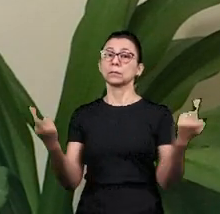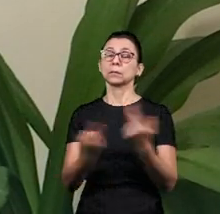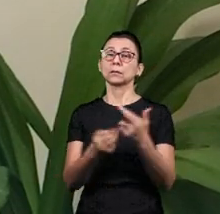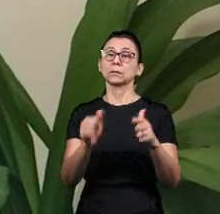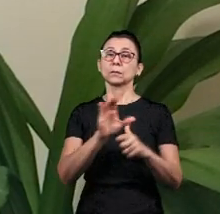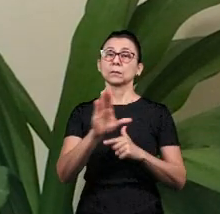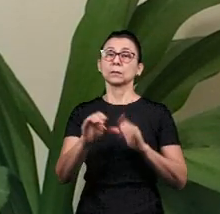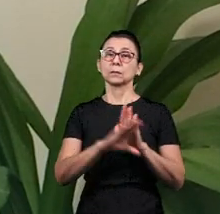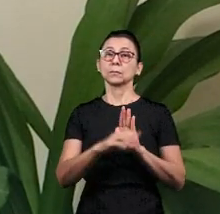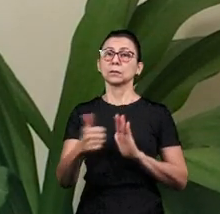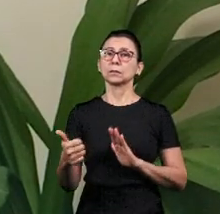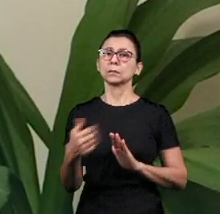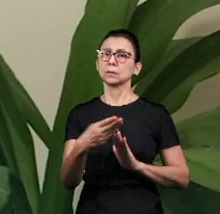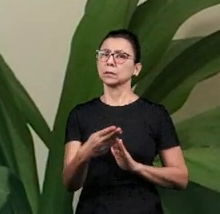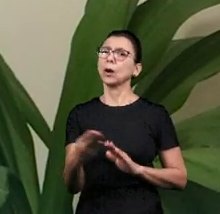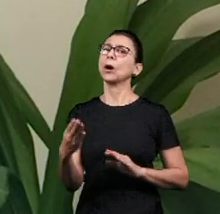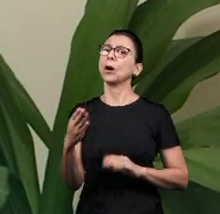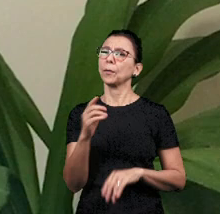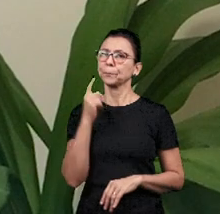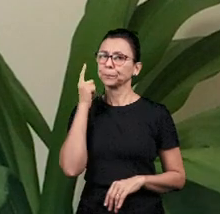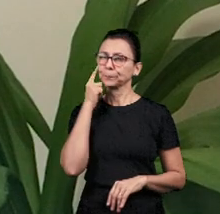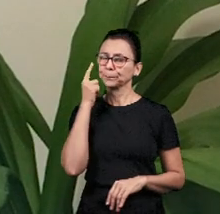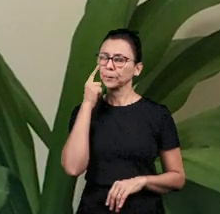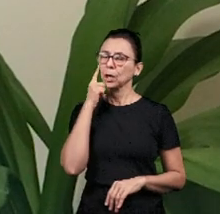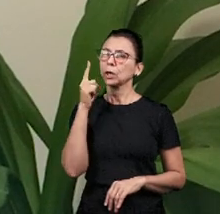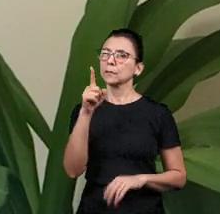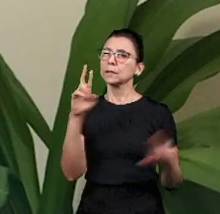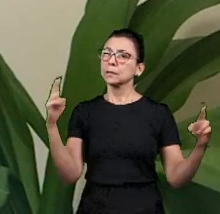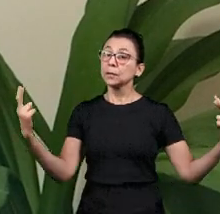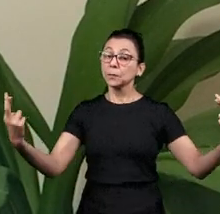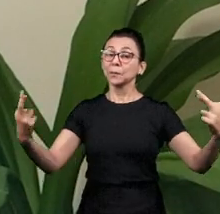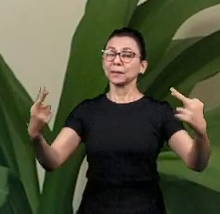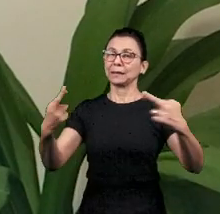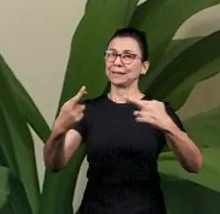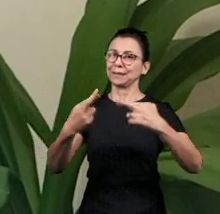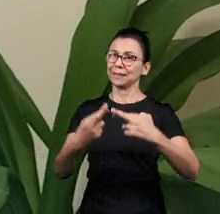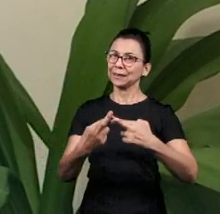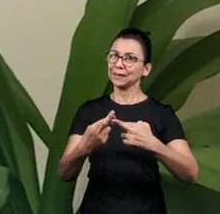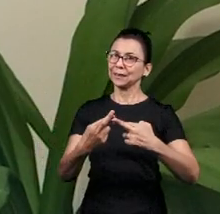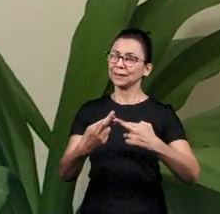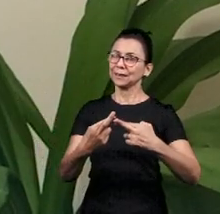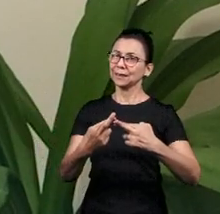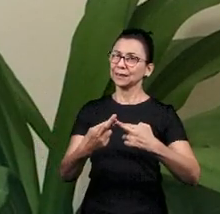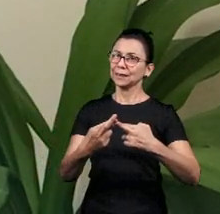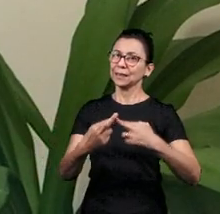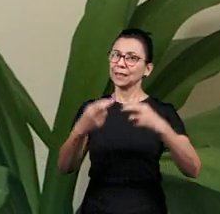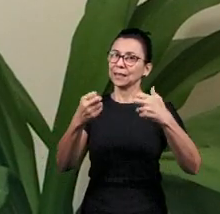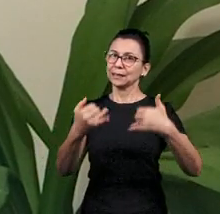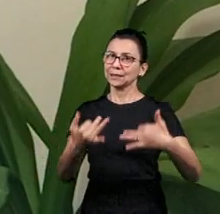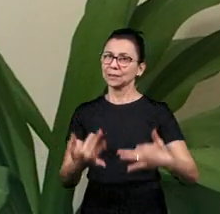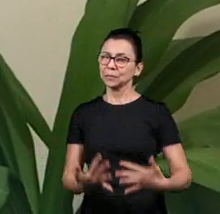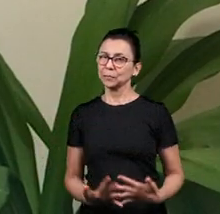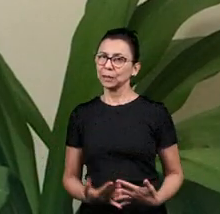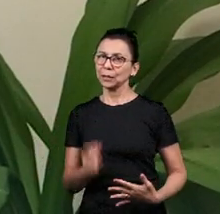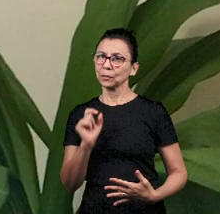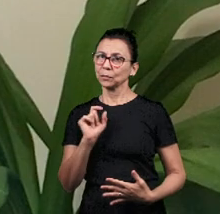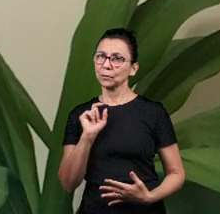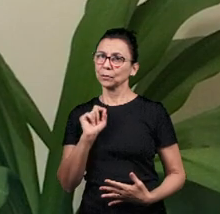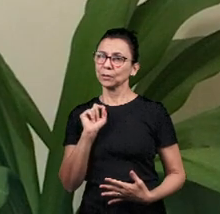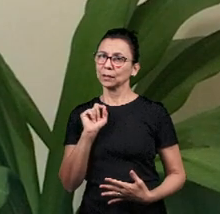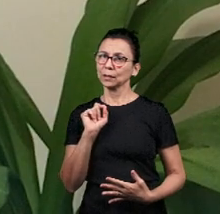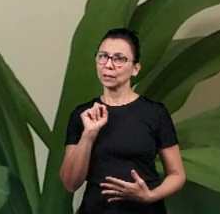chapitre 14. Frères et sœurs, quand vous vous rassemblez, et donc il parle de ce qui était essentiel,